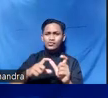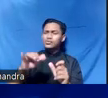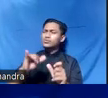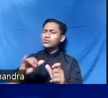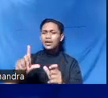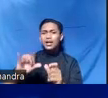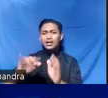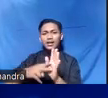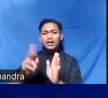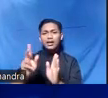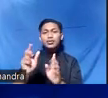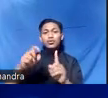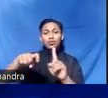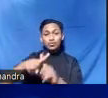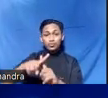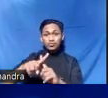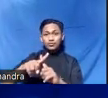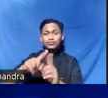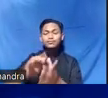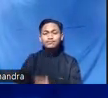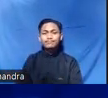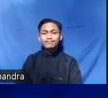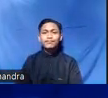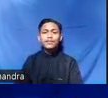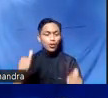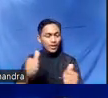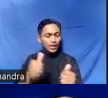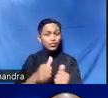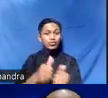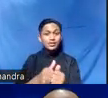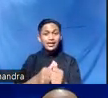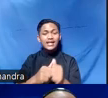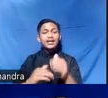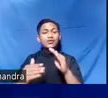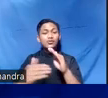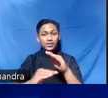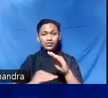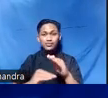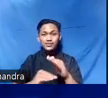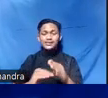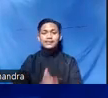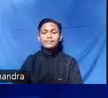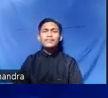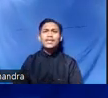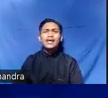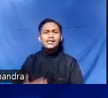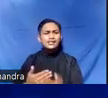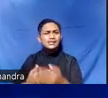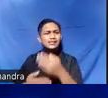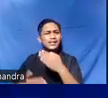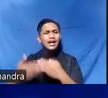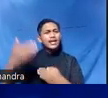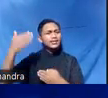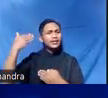untuk kutipan dan pustaka ya untuk sejarahnya sendiri Ini pertama kali dirilis pada tanggal